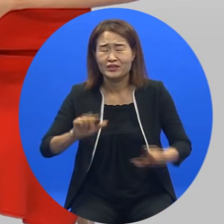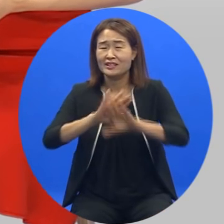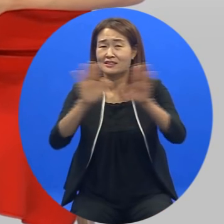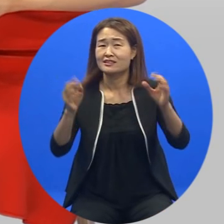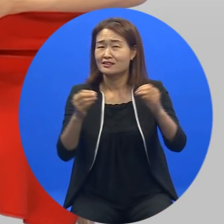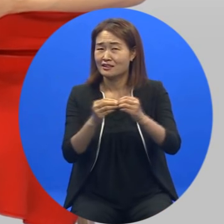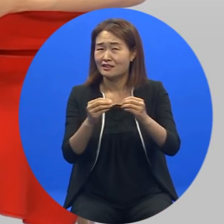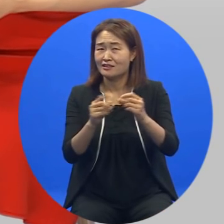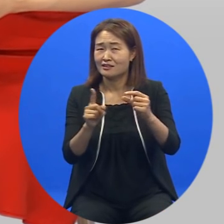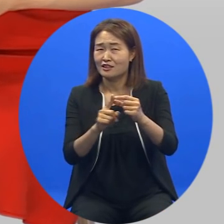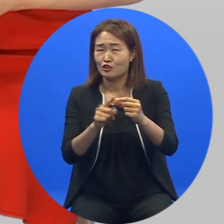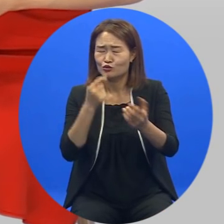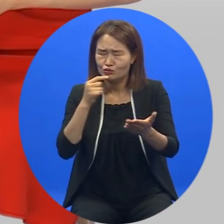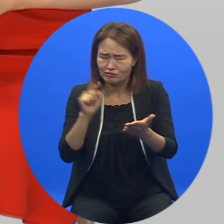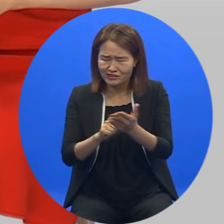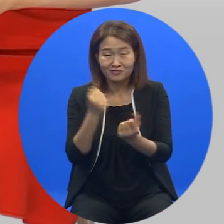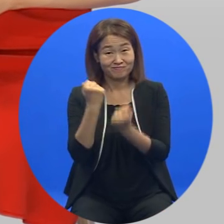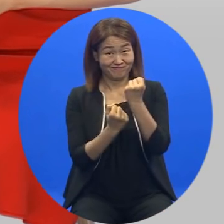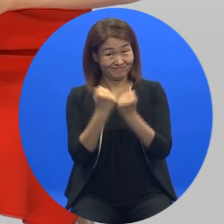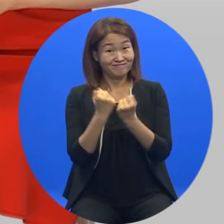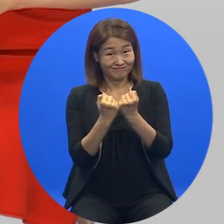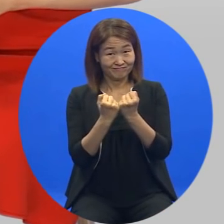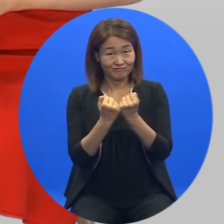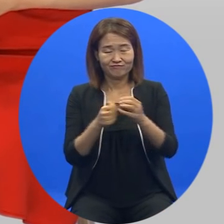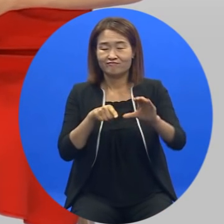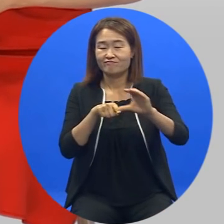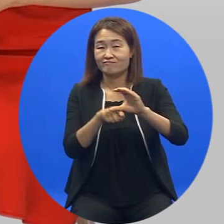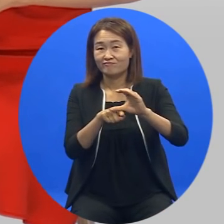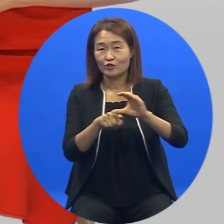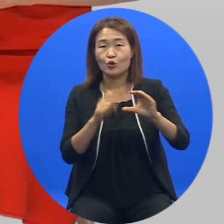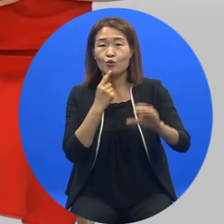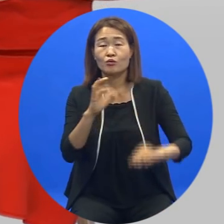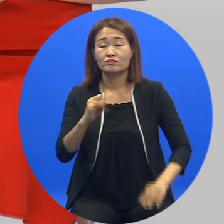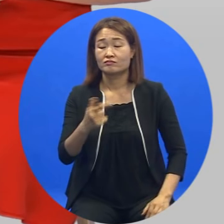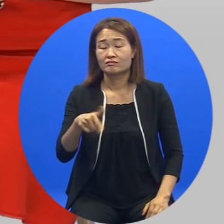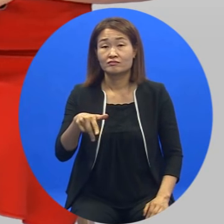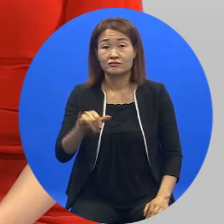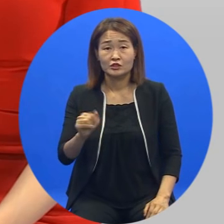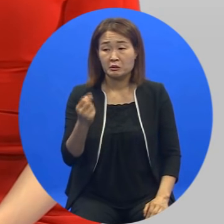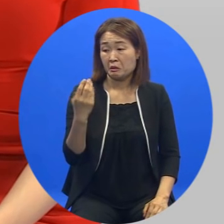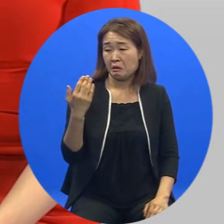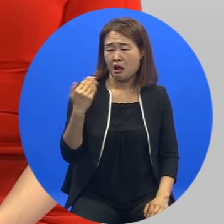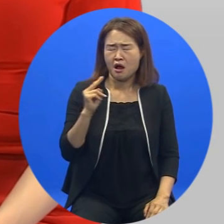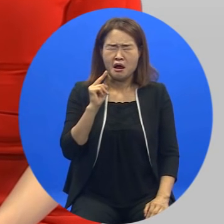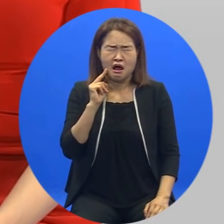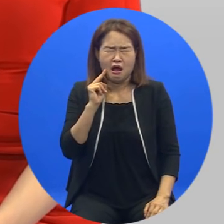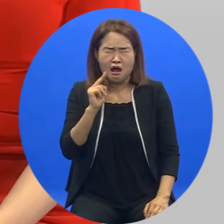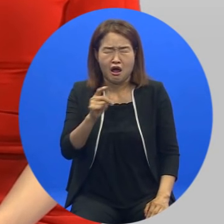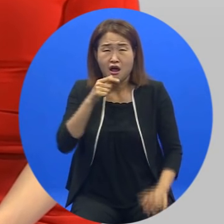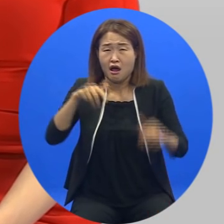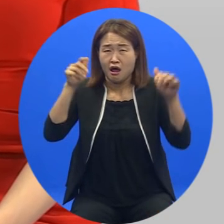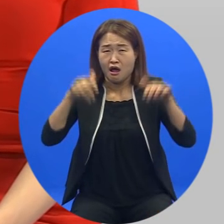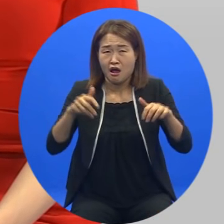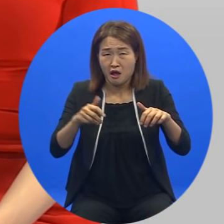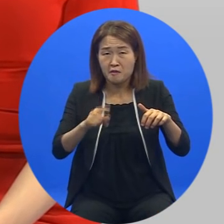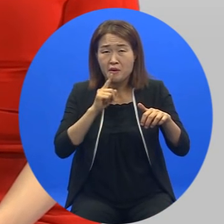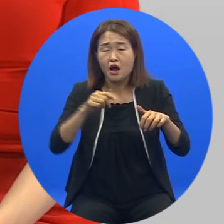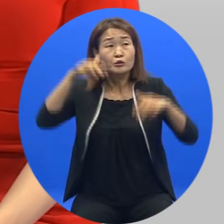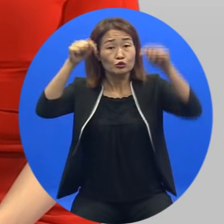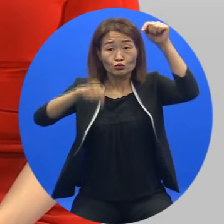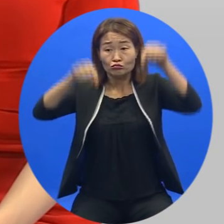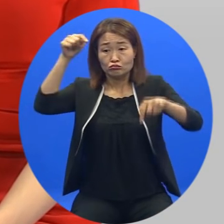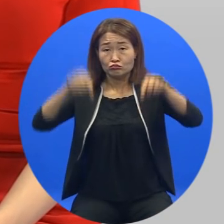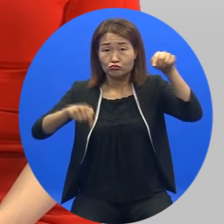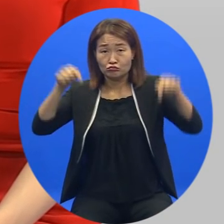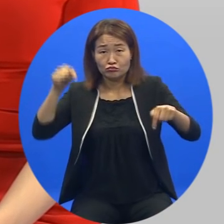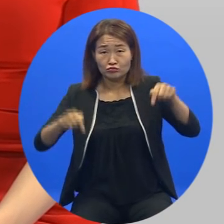알쏭달쏭한 기상용어를 보다 알기 쉽게 설명해드리는 기상백과사전의 오은지입니다. 며칠 전 극심한 가뭄 속에 단비가